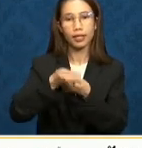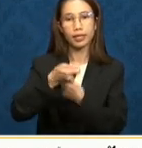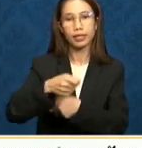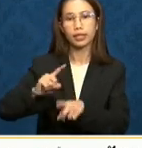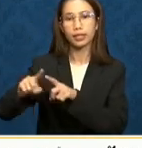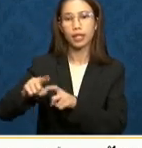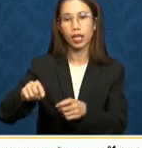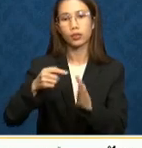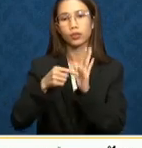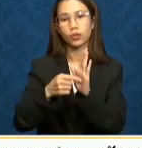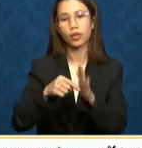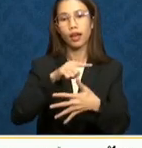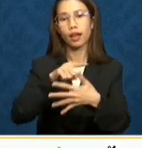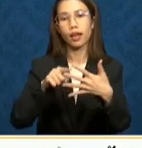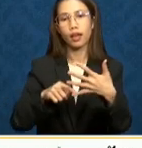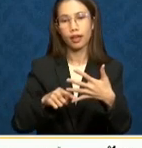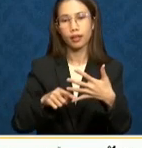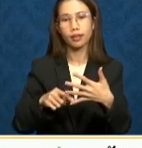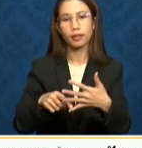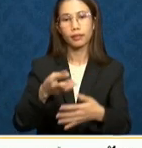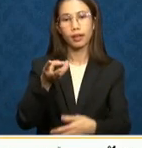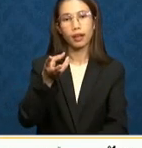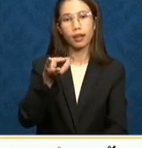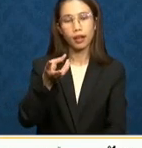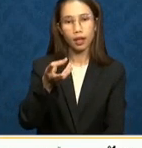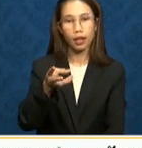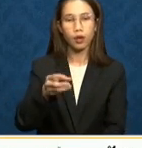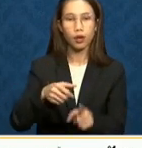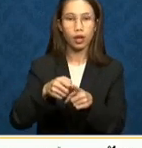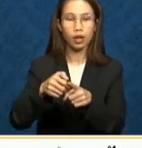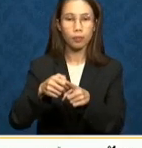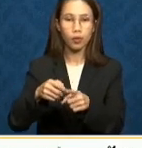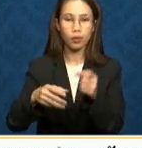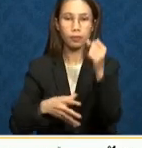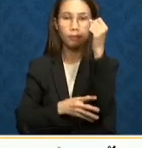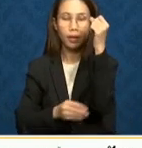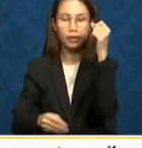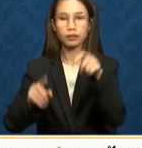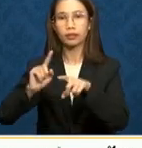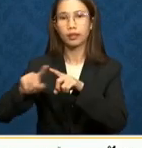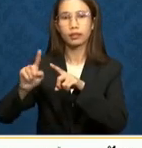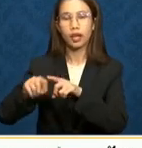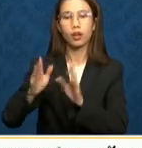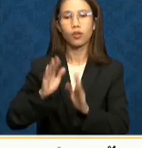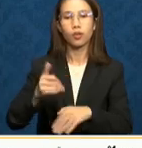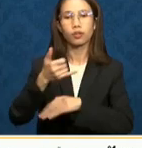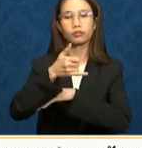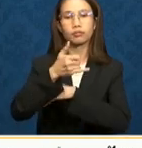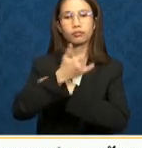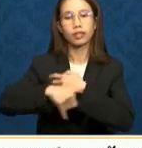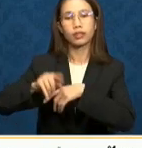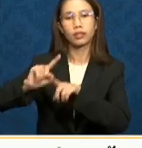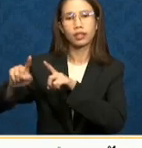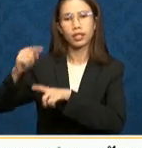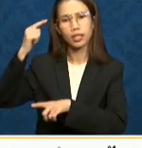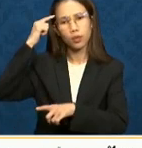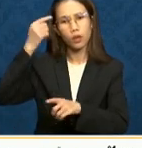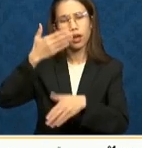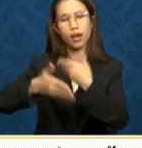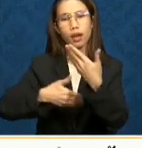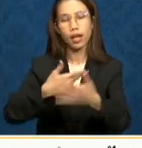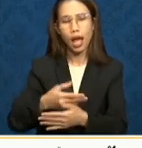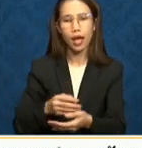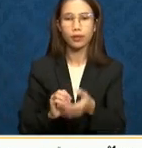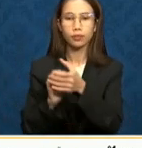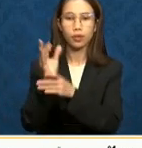ป็น5ตัวอย่างแรกนะครับจะเป็นข้าวข้าวโพดมันสำปะหลังแล้วแต่คนนอกประเทศก็พูดว่าประเทศไทยขายพืชเนี่ยนะครับ